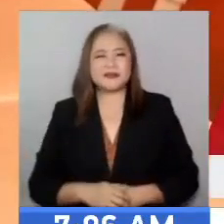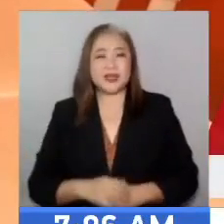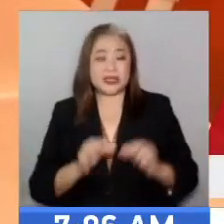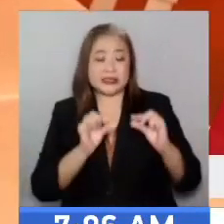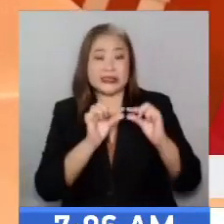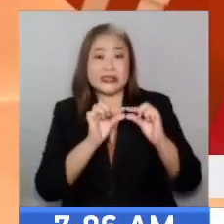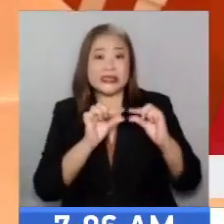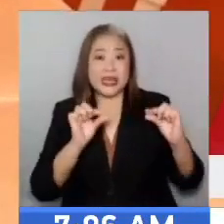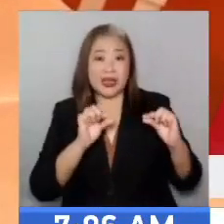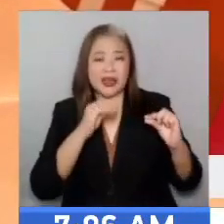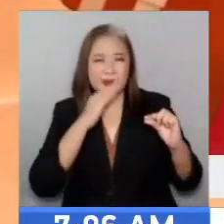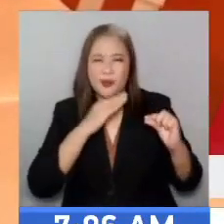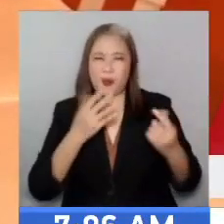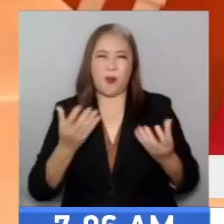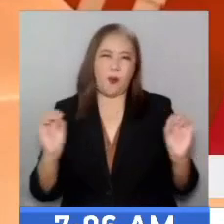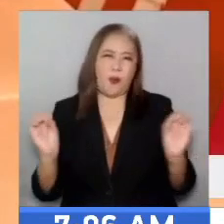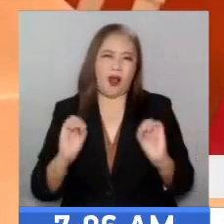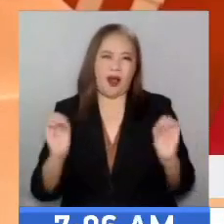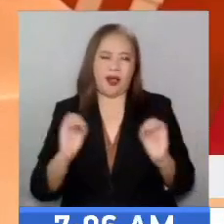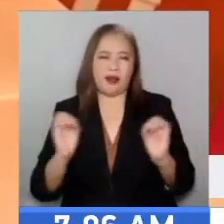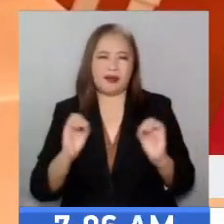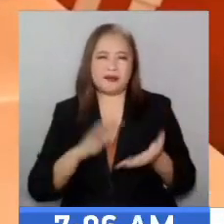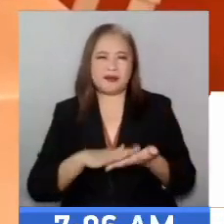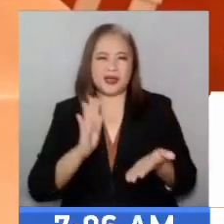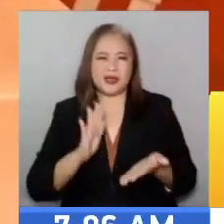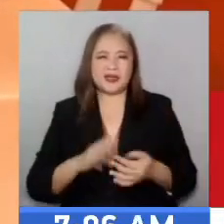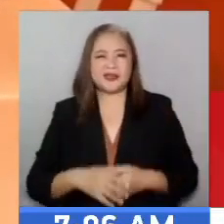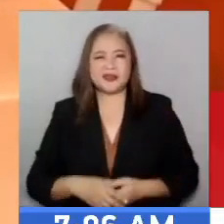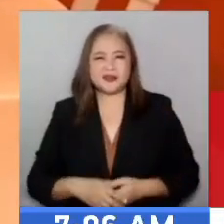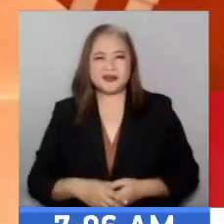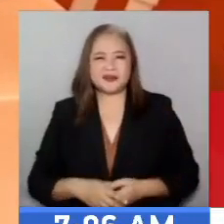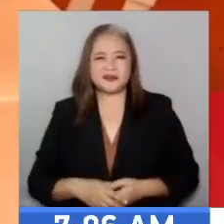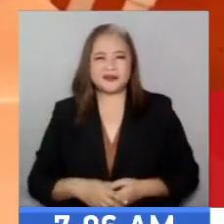Wala ngayon eh. Chili hot sauce na lang.